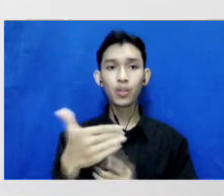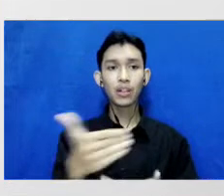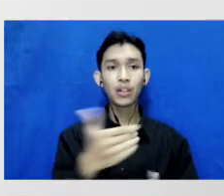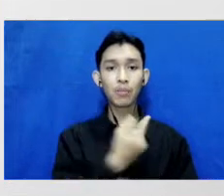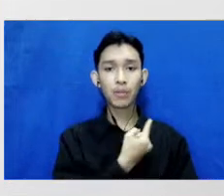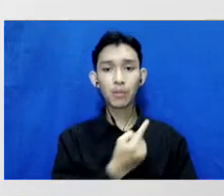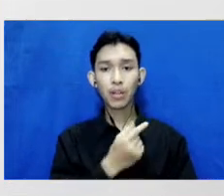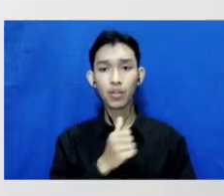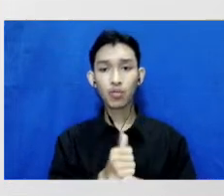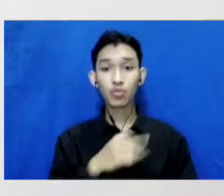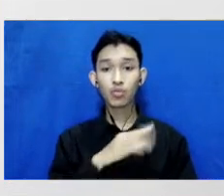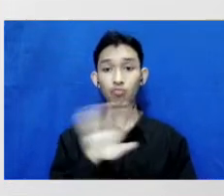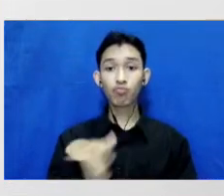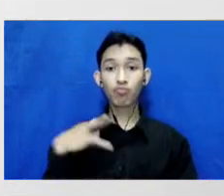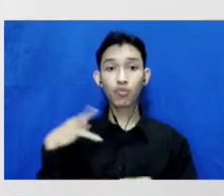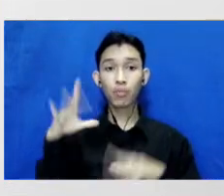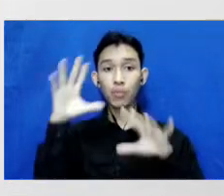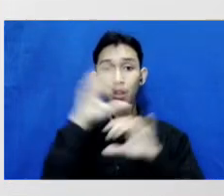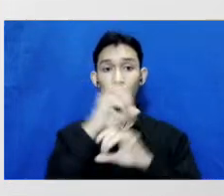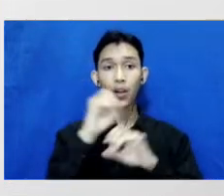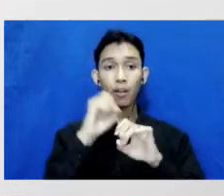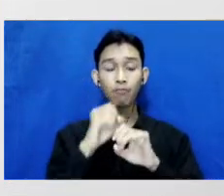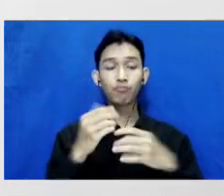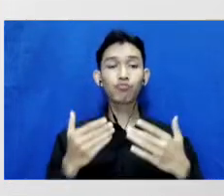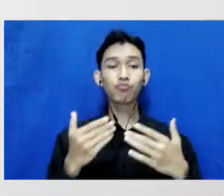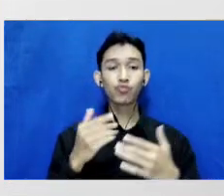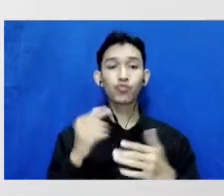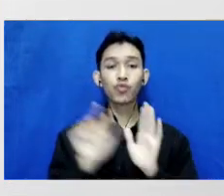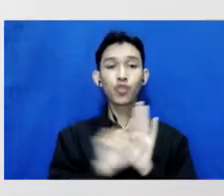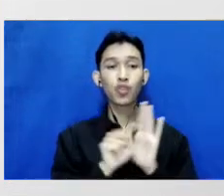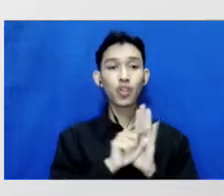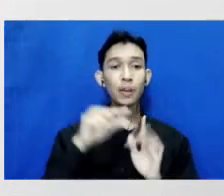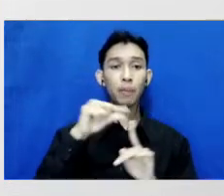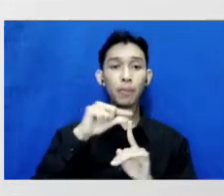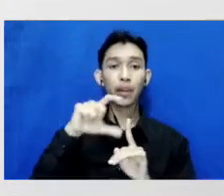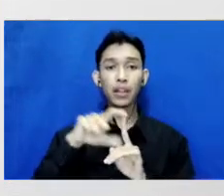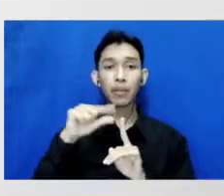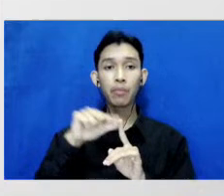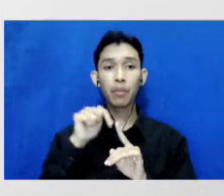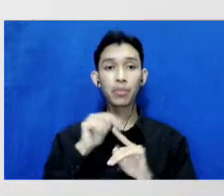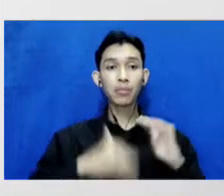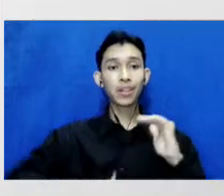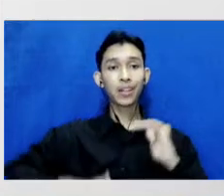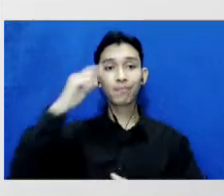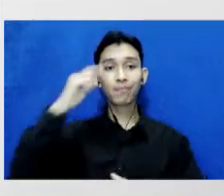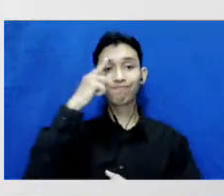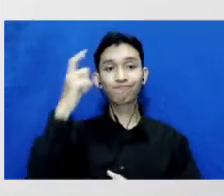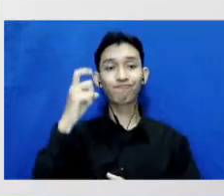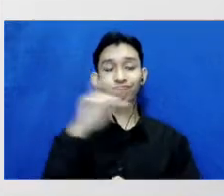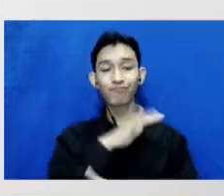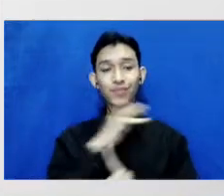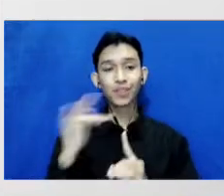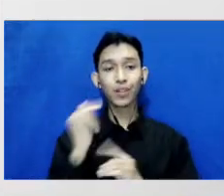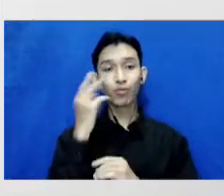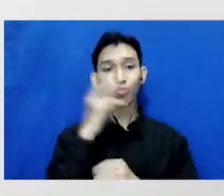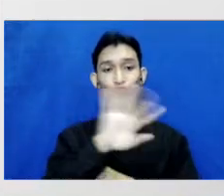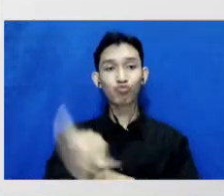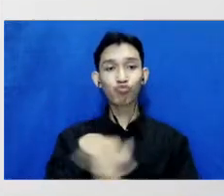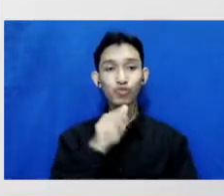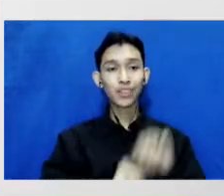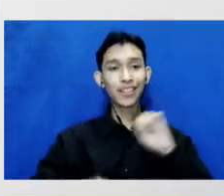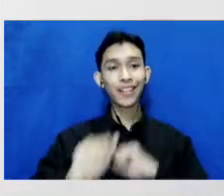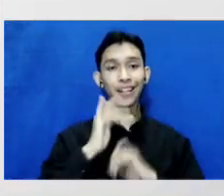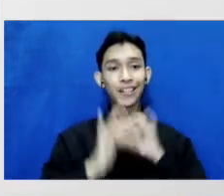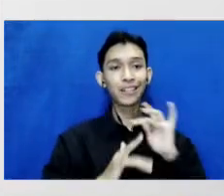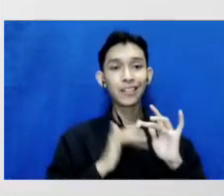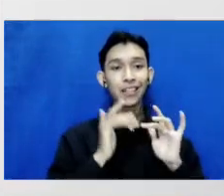dan kita semua berharap tentunya Pak Joshua nanti undang-undang PDP ini bisa meningkatkan kepercayaan masyarakat pada semua kegiatan digital, ya, tidak